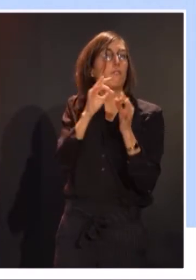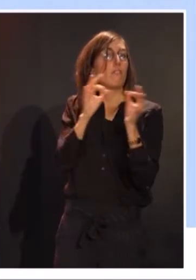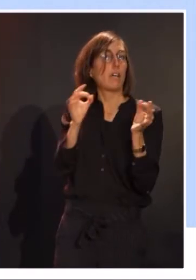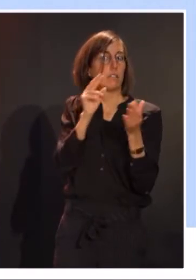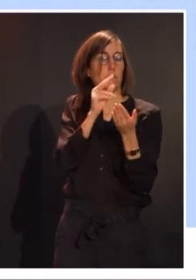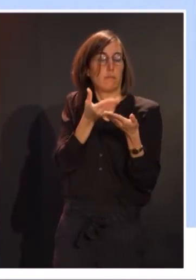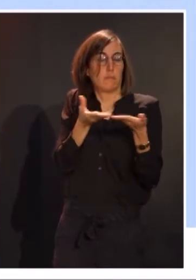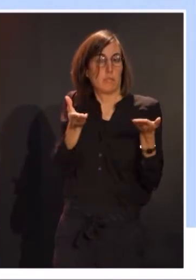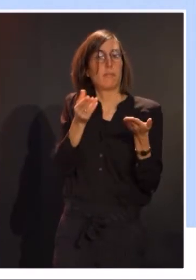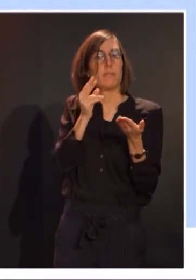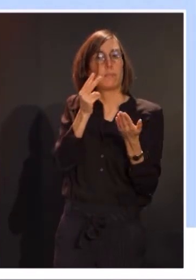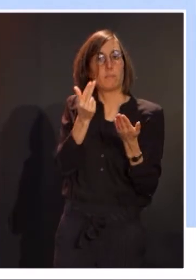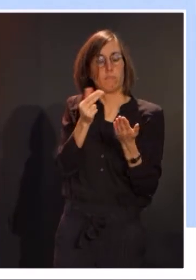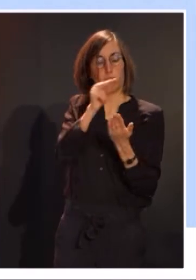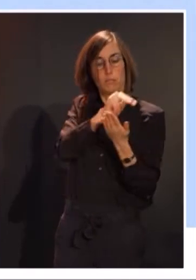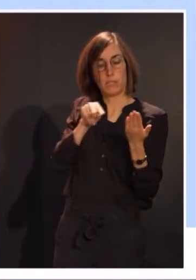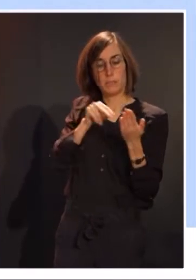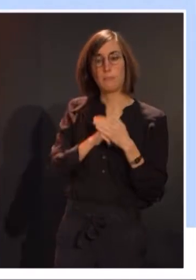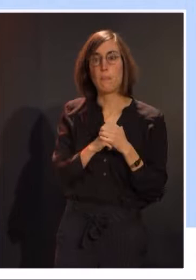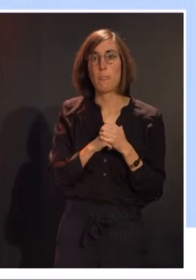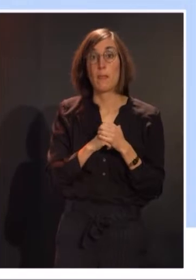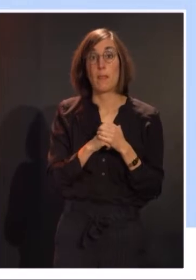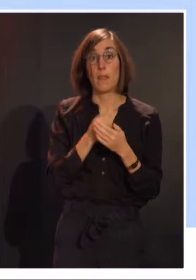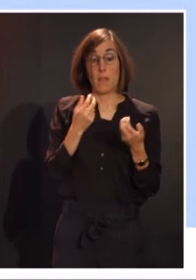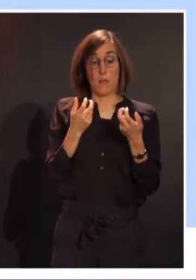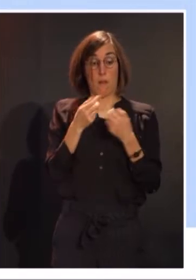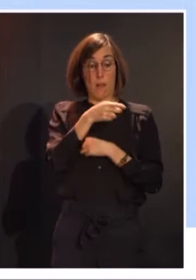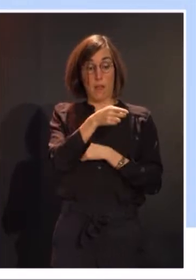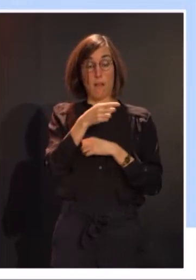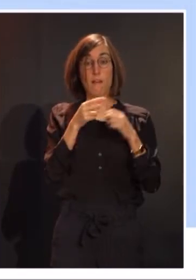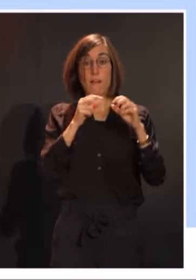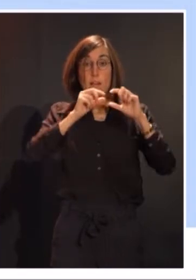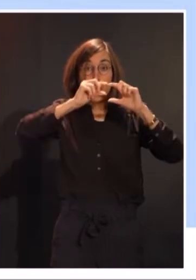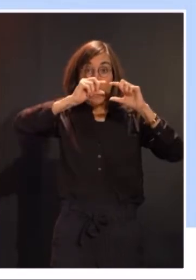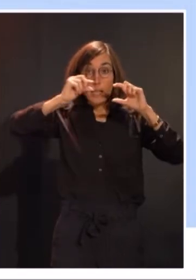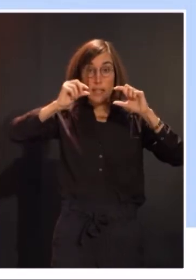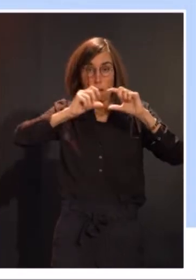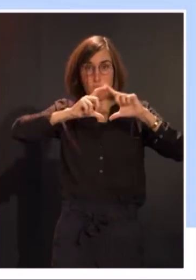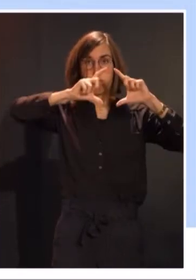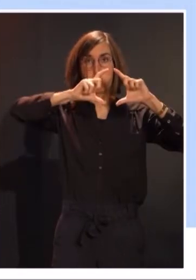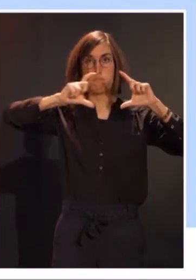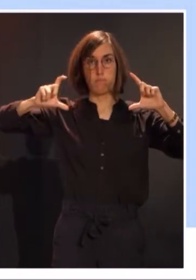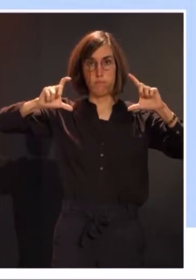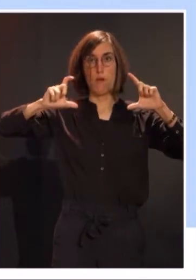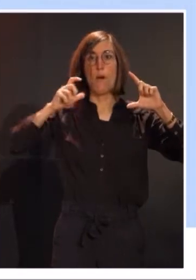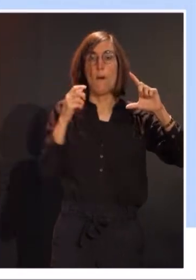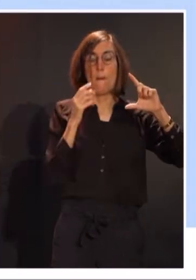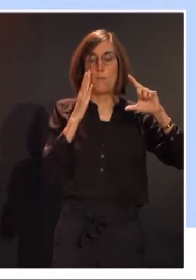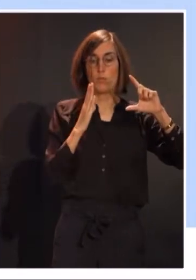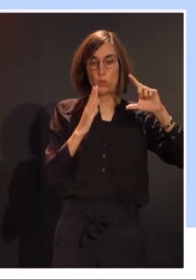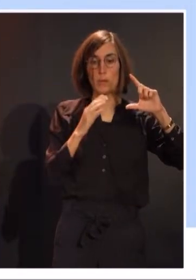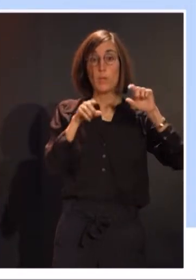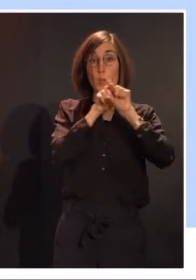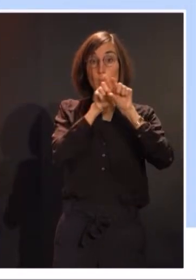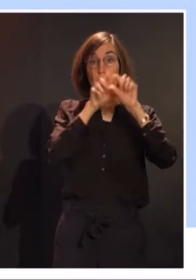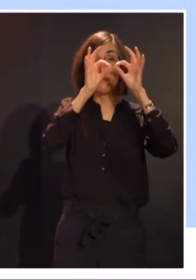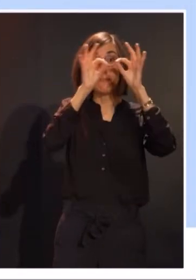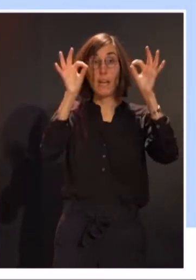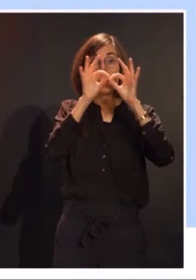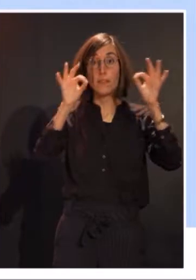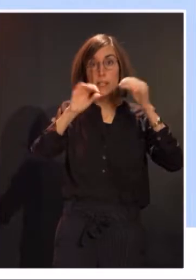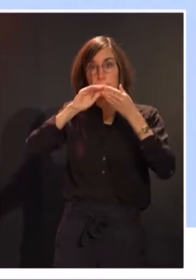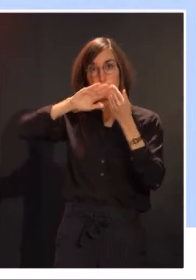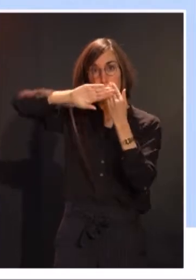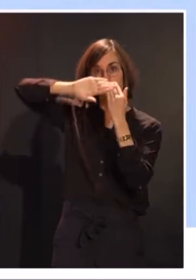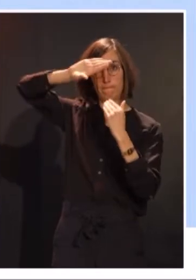Donc, pour Julien, c'était surtout adapter la taille des caractères, les grossir, adapter également les interlignes entre chaque phrase. Et